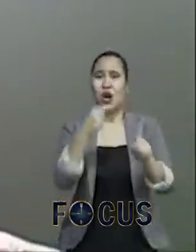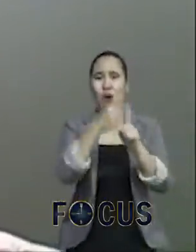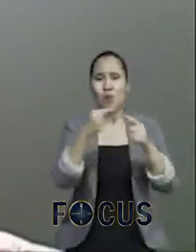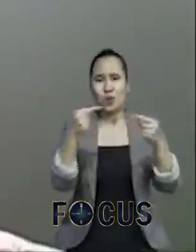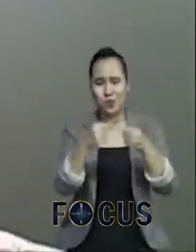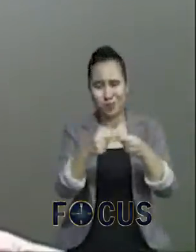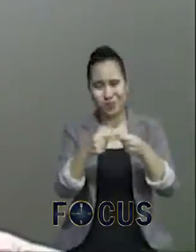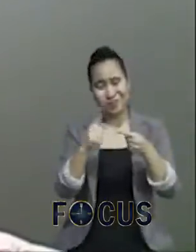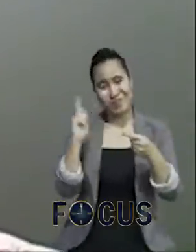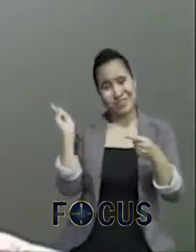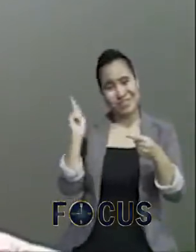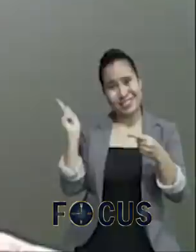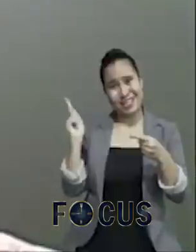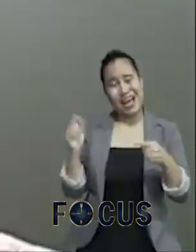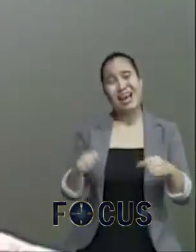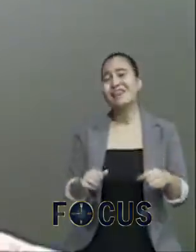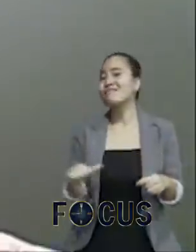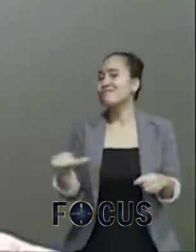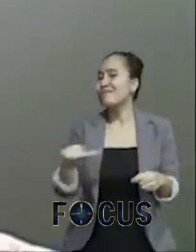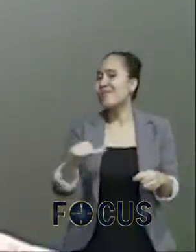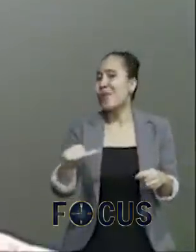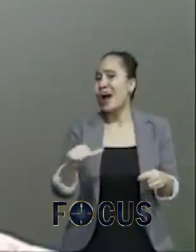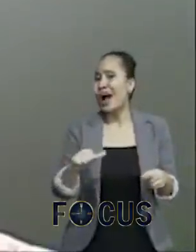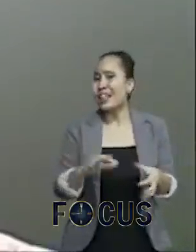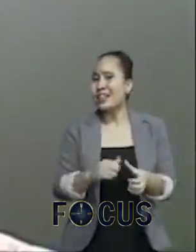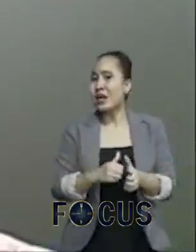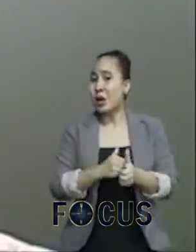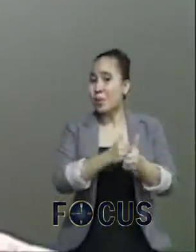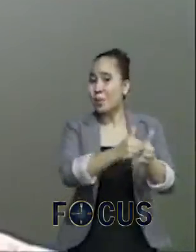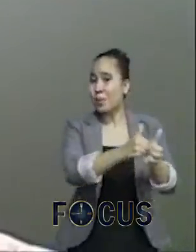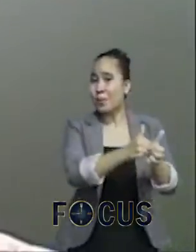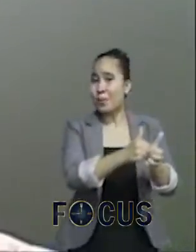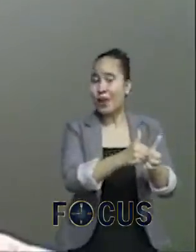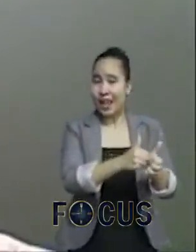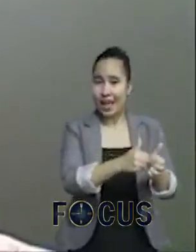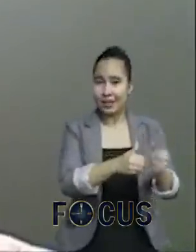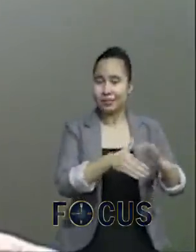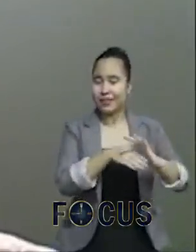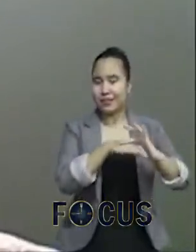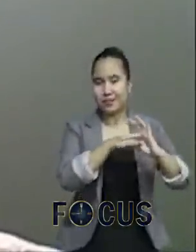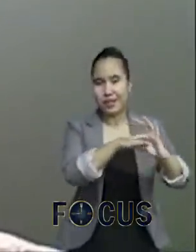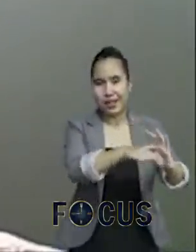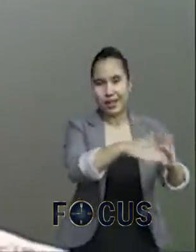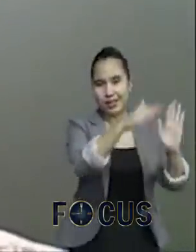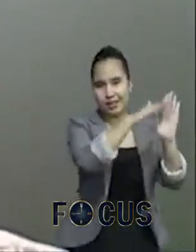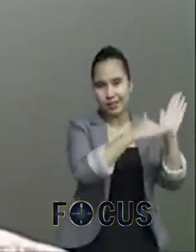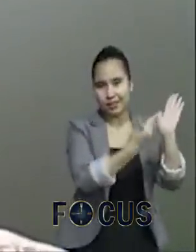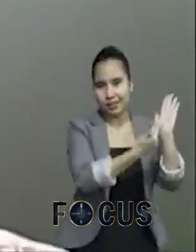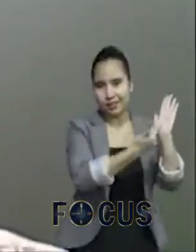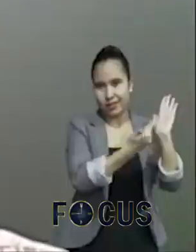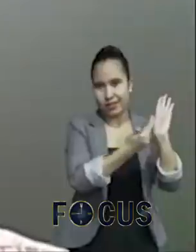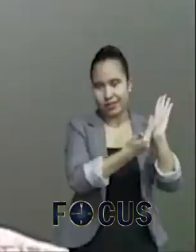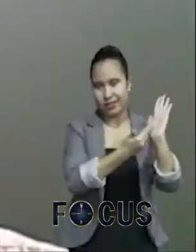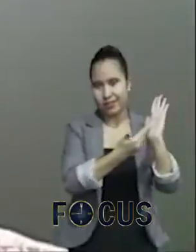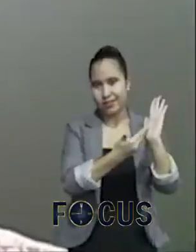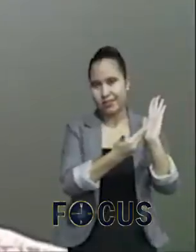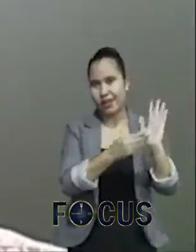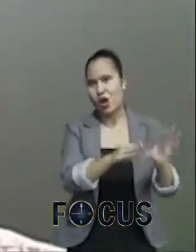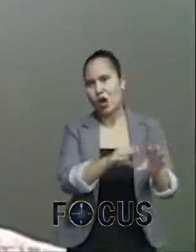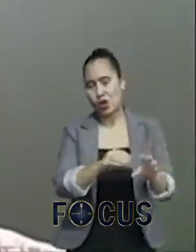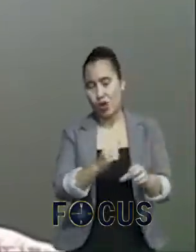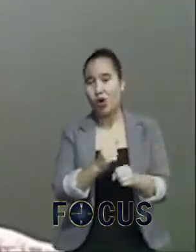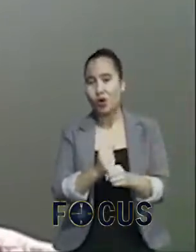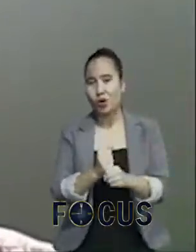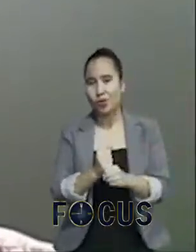ander beleid moeten hebben ten opzichte van wat er in Nederland is. En dit heeft ons doen besluiten dat we